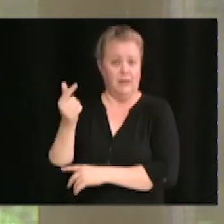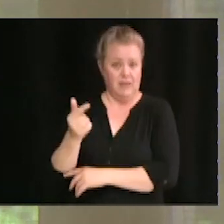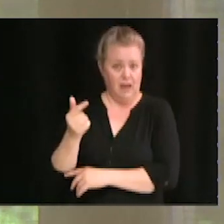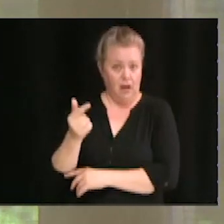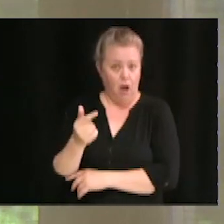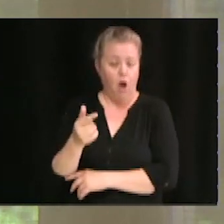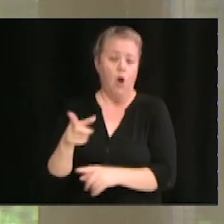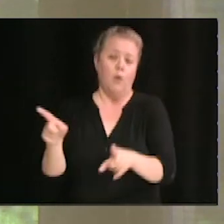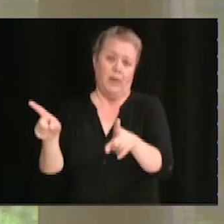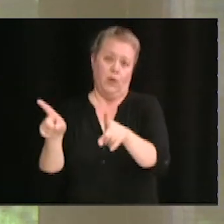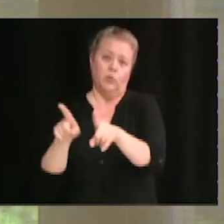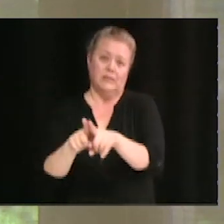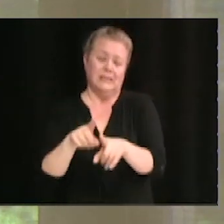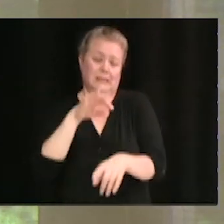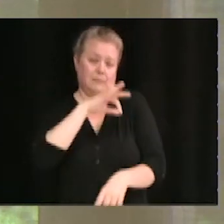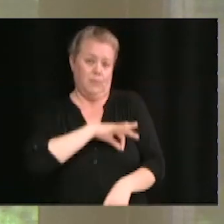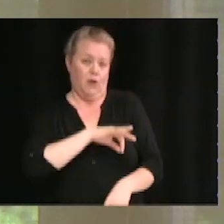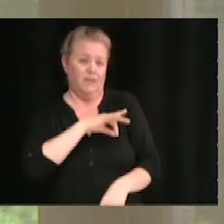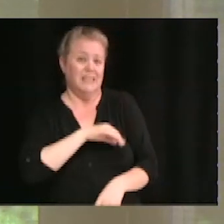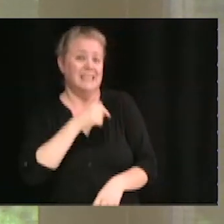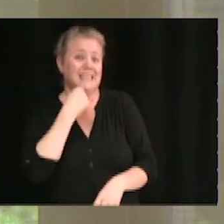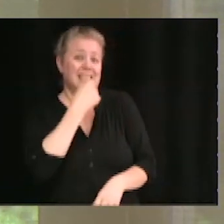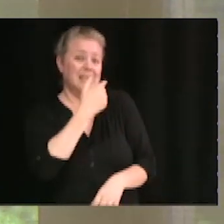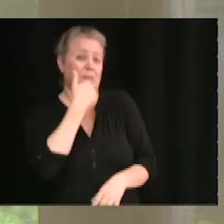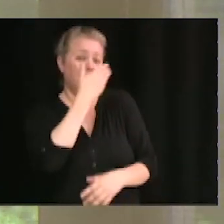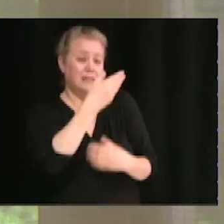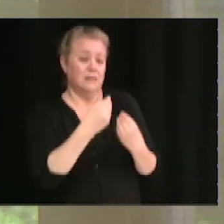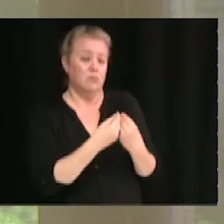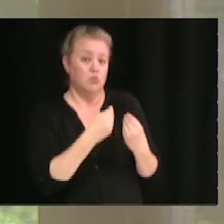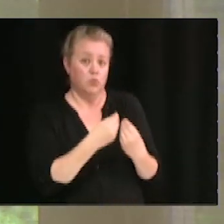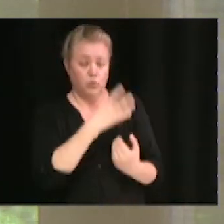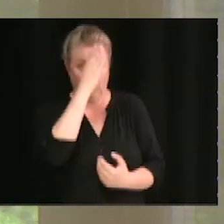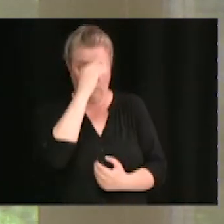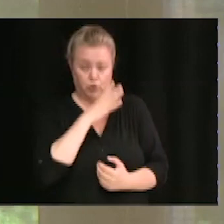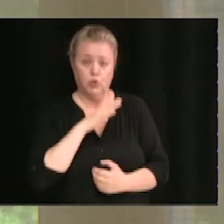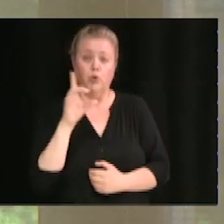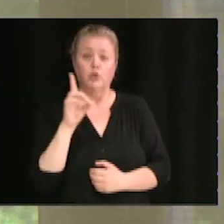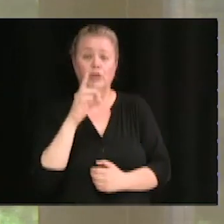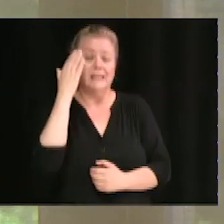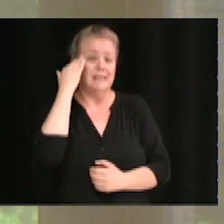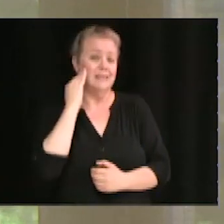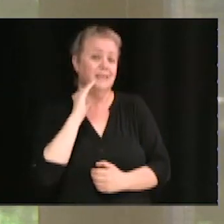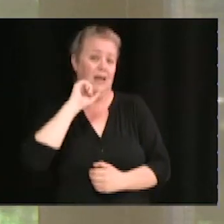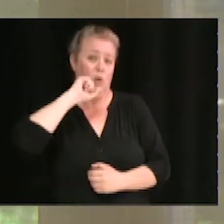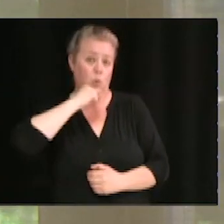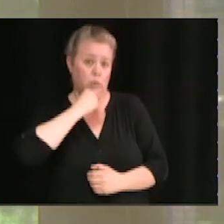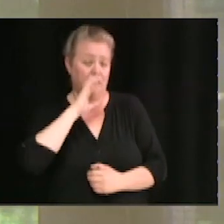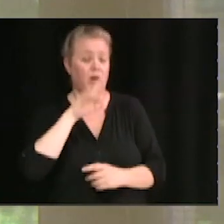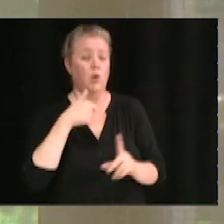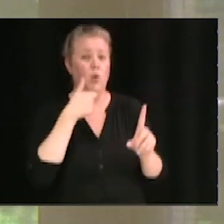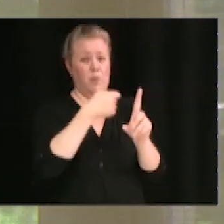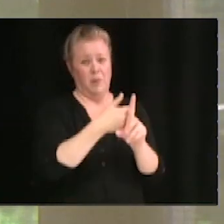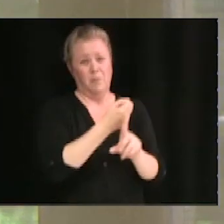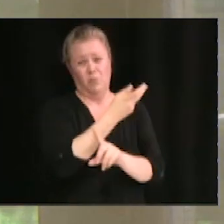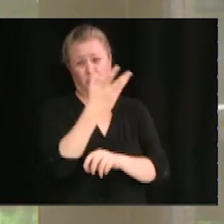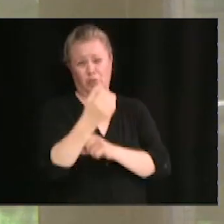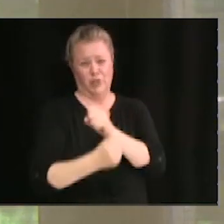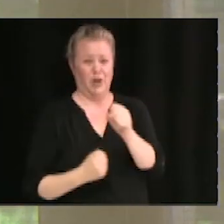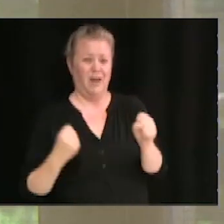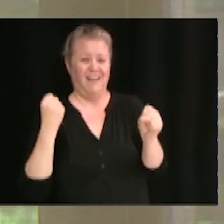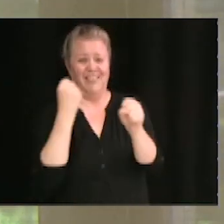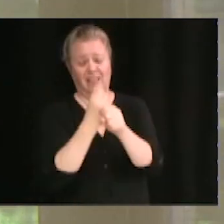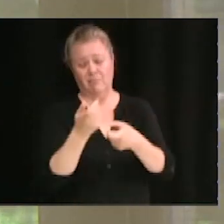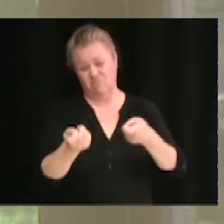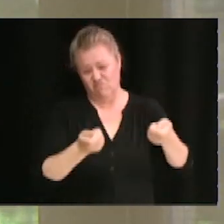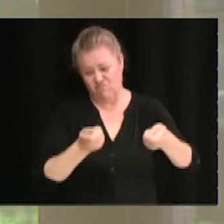M. Denis Saint-Louis qui a été, pendant de nombreuses années, à la tête du service du génie et qui vient tout juste de prendre sa